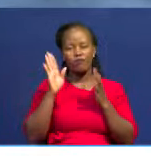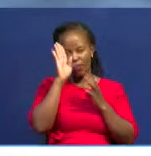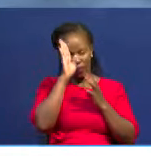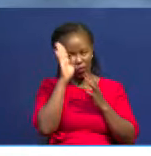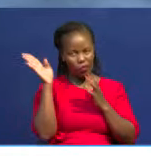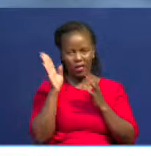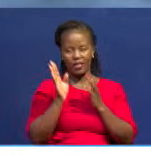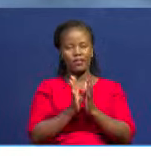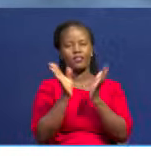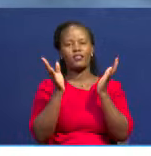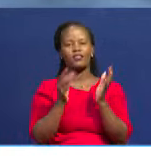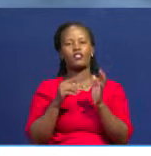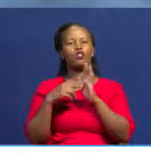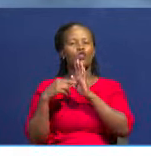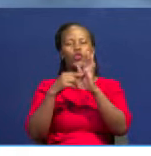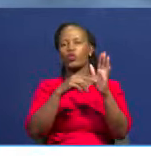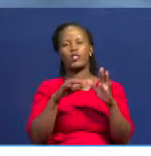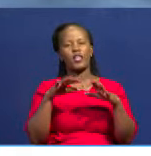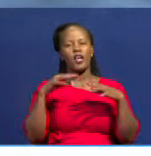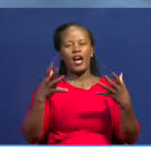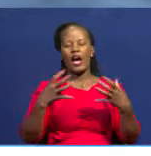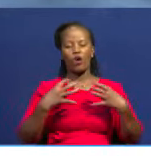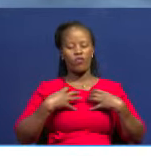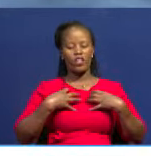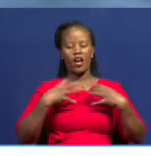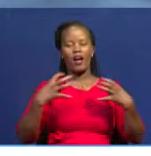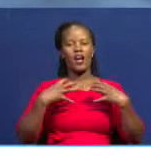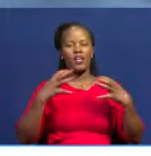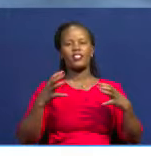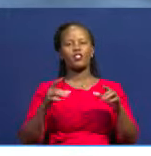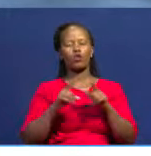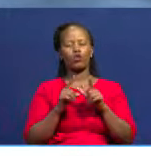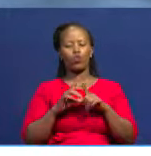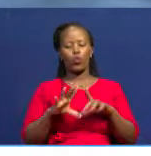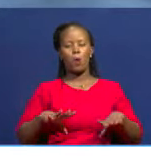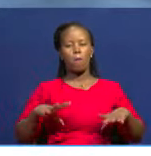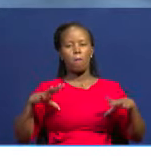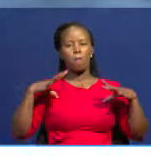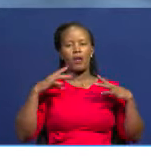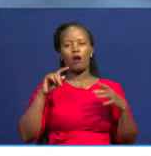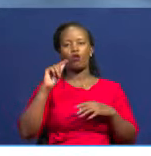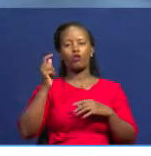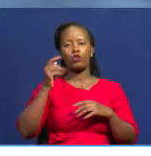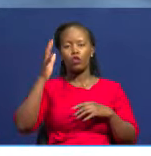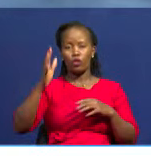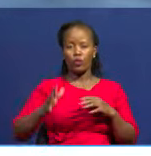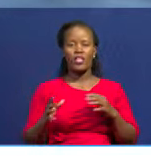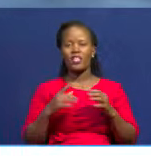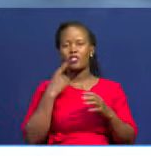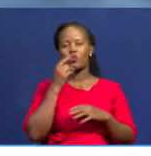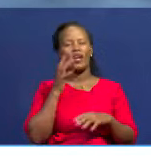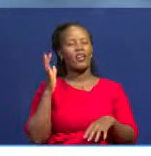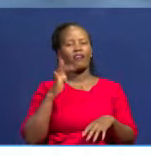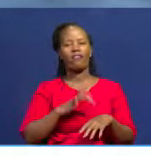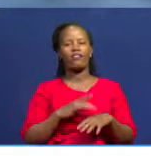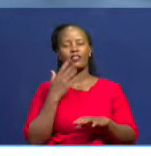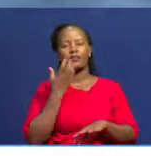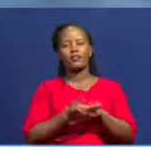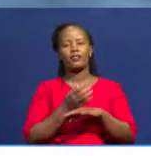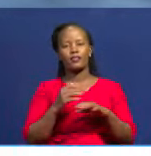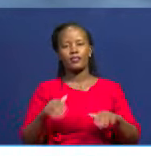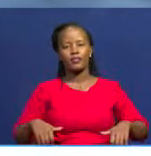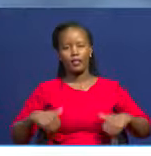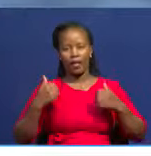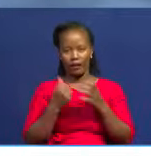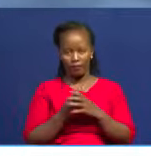kuanza kuanika utajiri na maisha yao ya kifahari kwa Wakenya ambao wanatatizwa na hali ngumu ya maisha. Walitaka